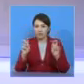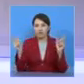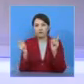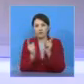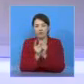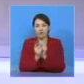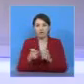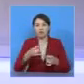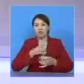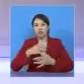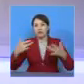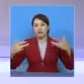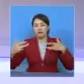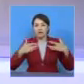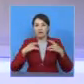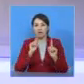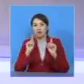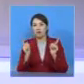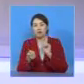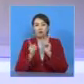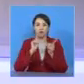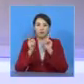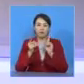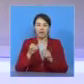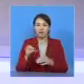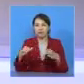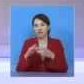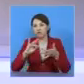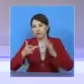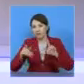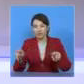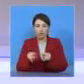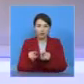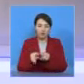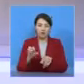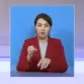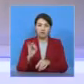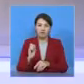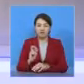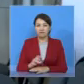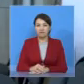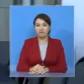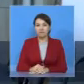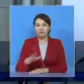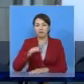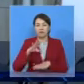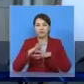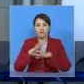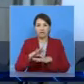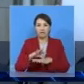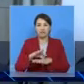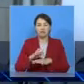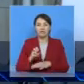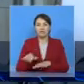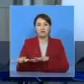встречи, концерты, круглые столы, акции как в онлайн, так и в офлайн формате. Были проведены